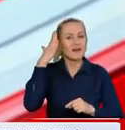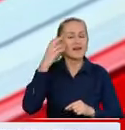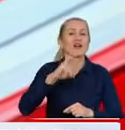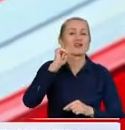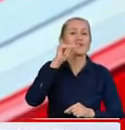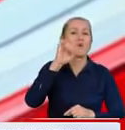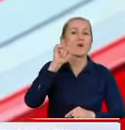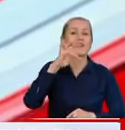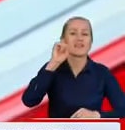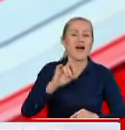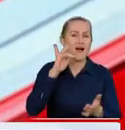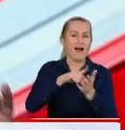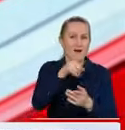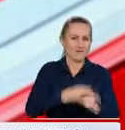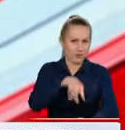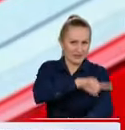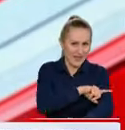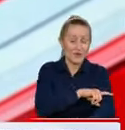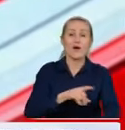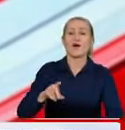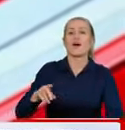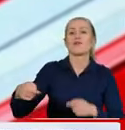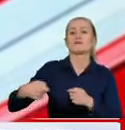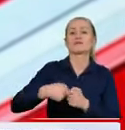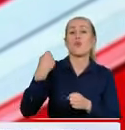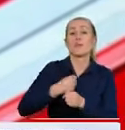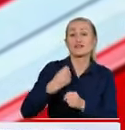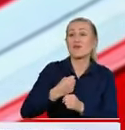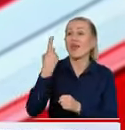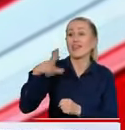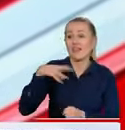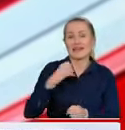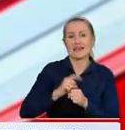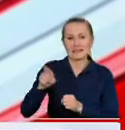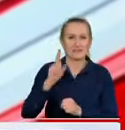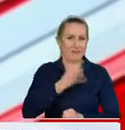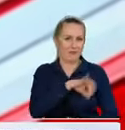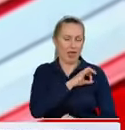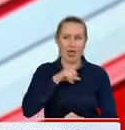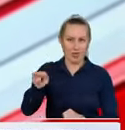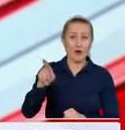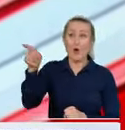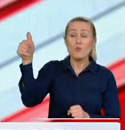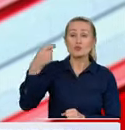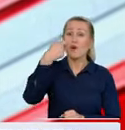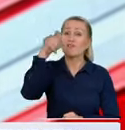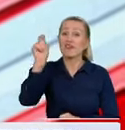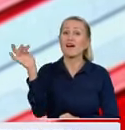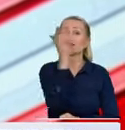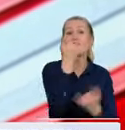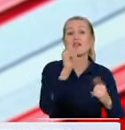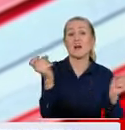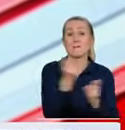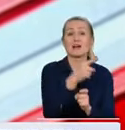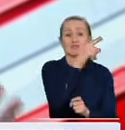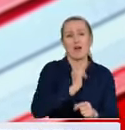Poznaniu. Jednym ze współpracowników jest gej. Musiał wyjechać do innego kraju europejskiego, żeby wziąć